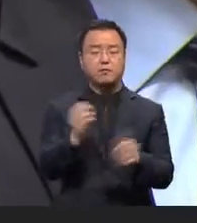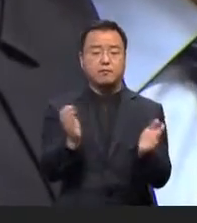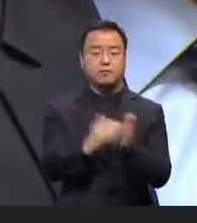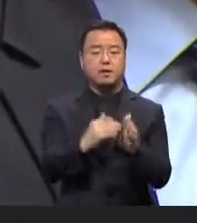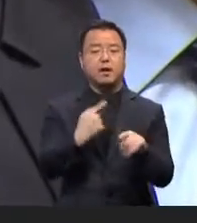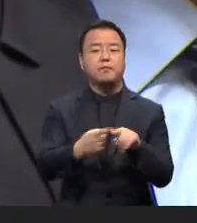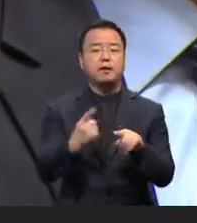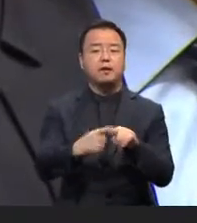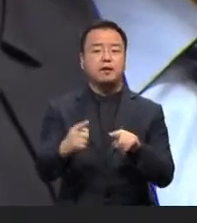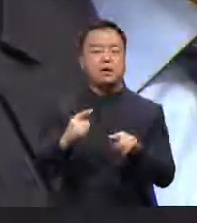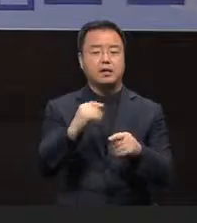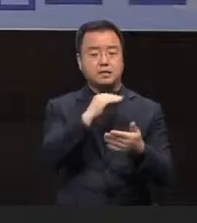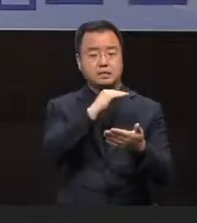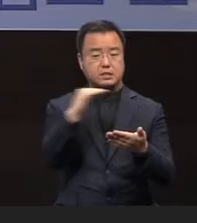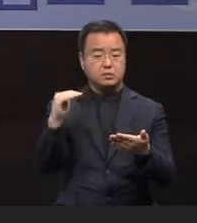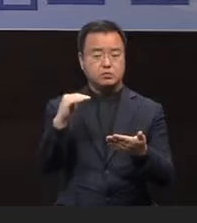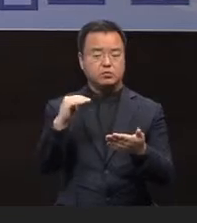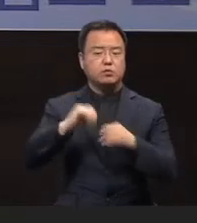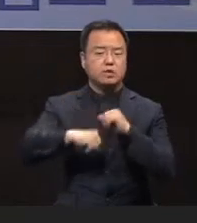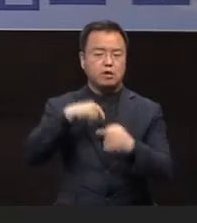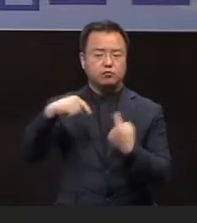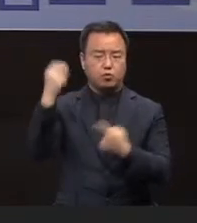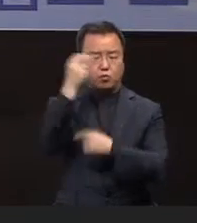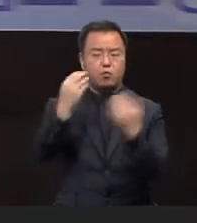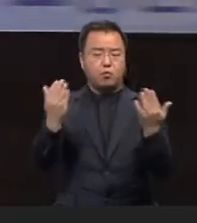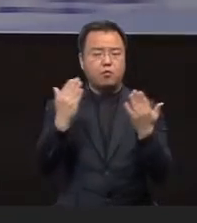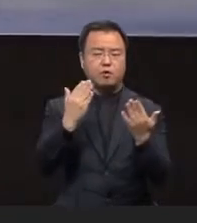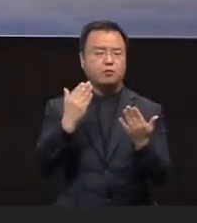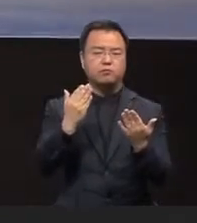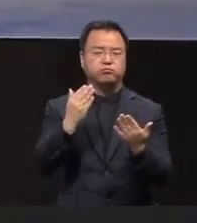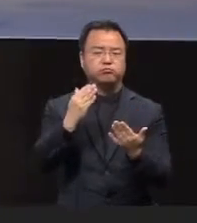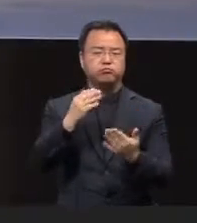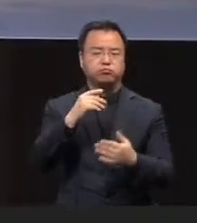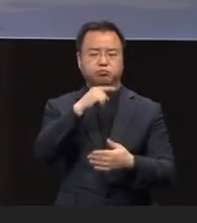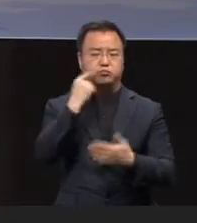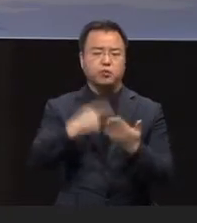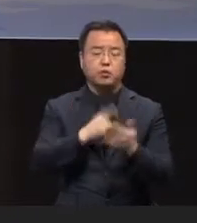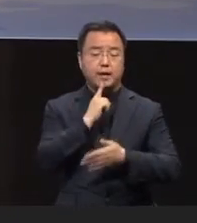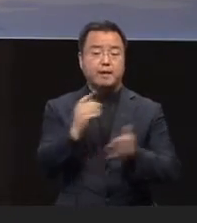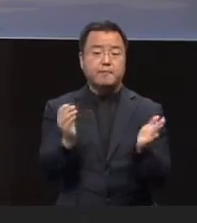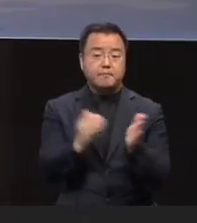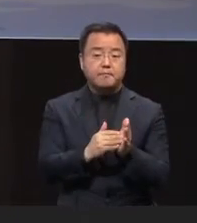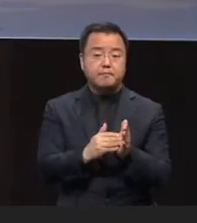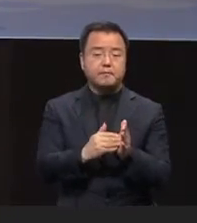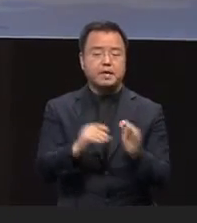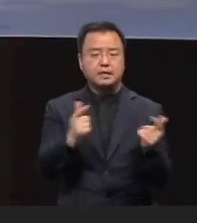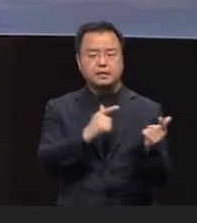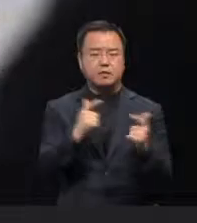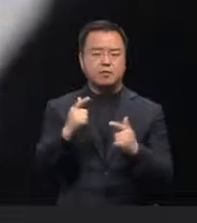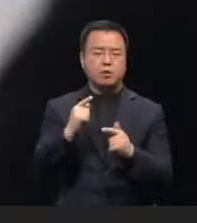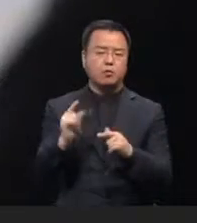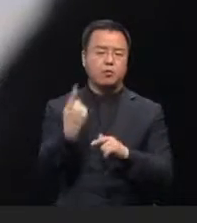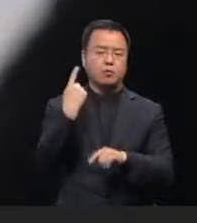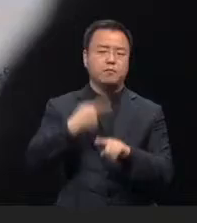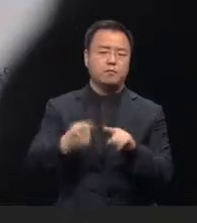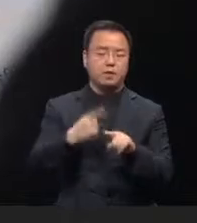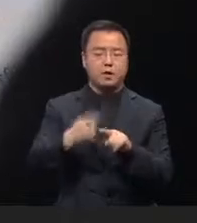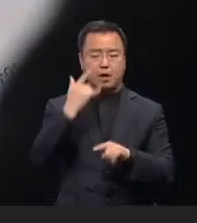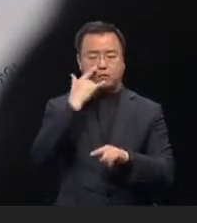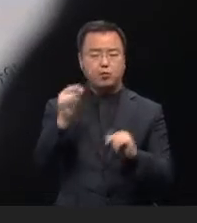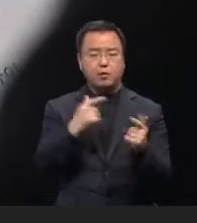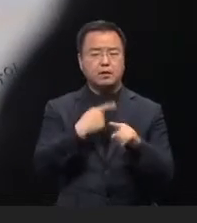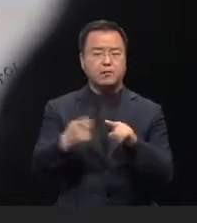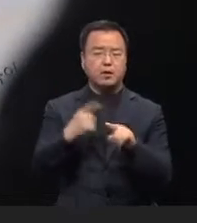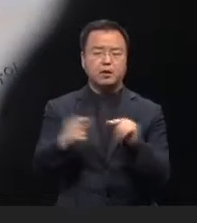불리하다 고 지적합니다 학생과 학부모 만족도 등 자사 구가 높은 평가를 받는 항목의 비중이 줄고 충족하기